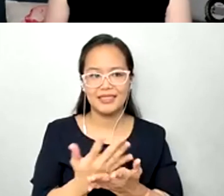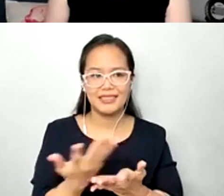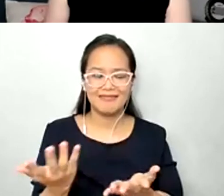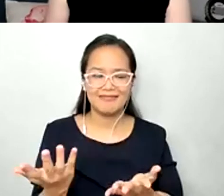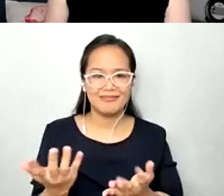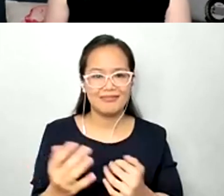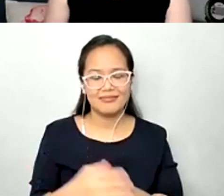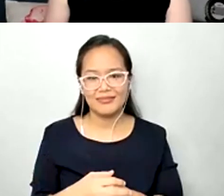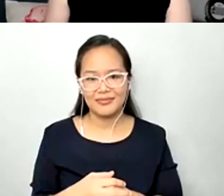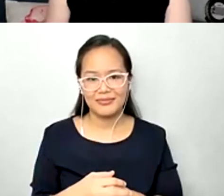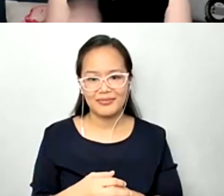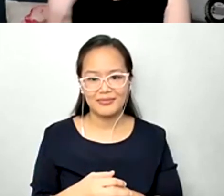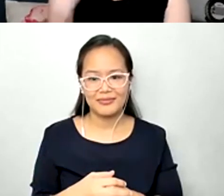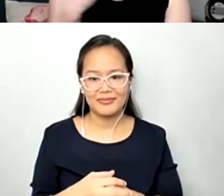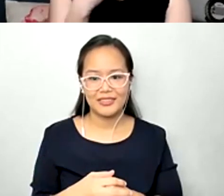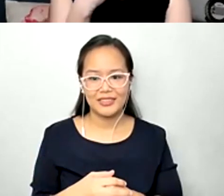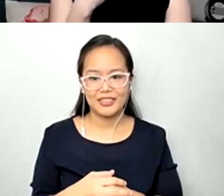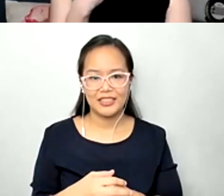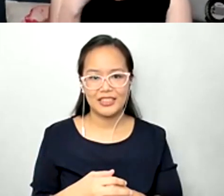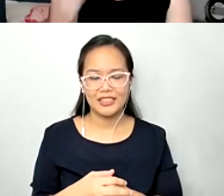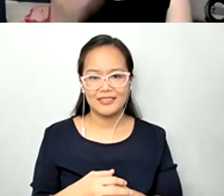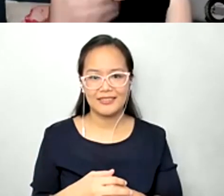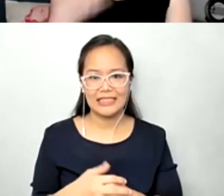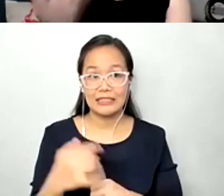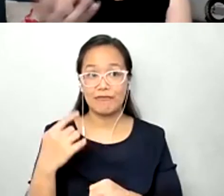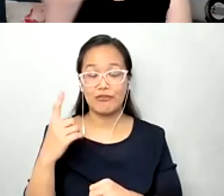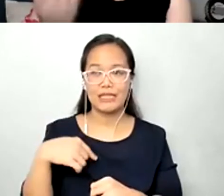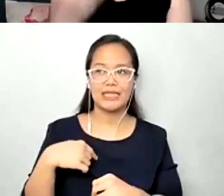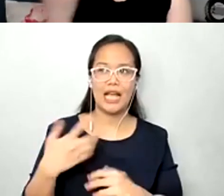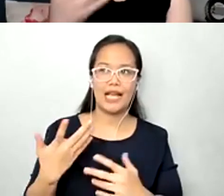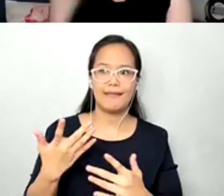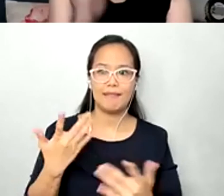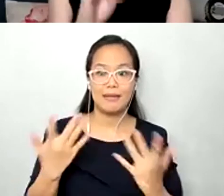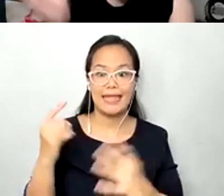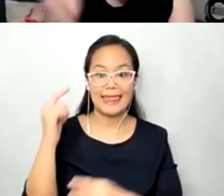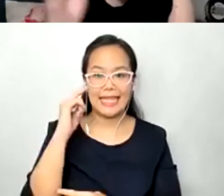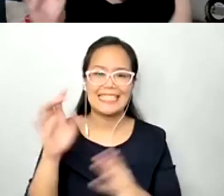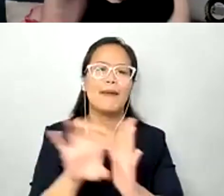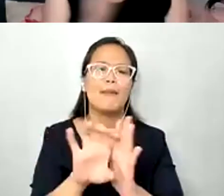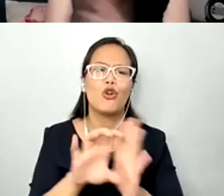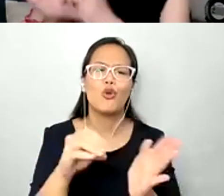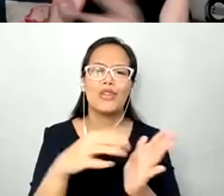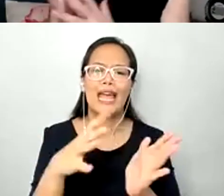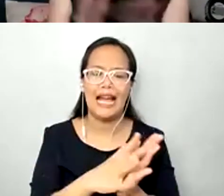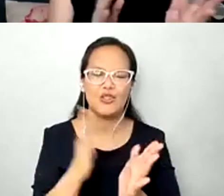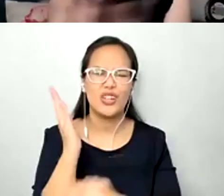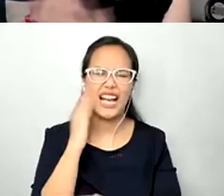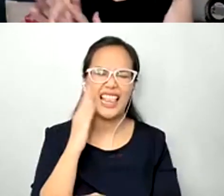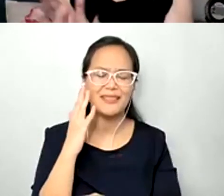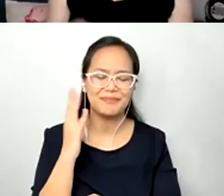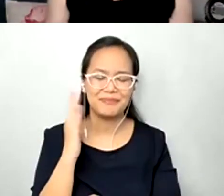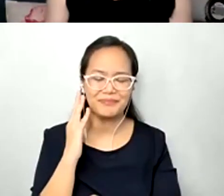kasi, ako naman, I would think about it in terms of, let's say, utang. And I know, I'm